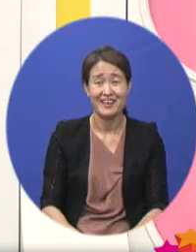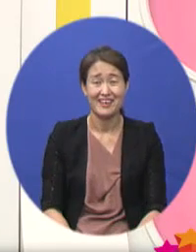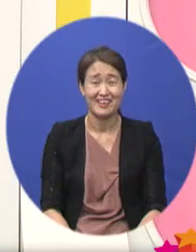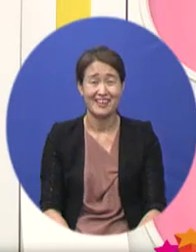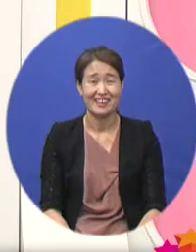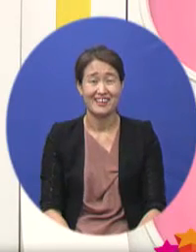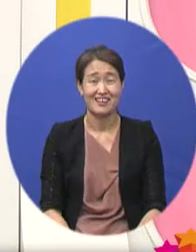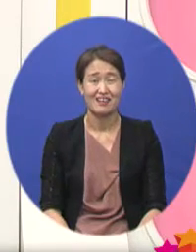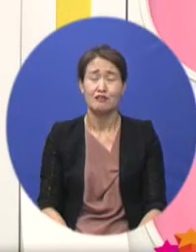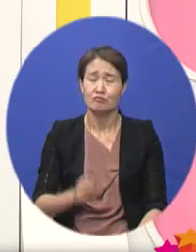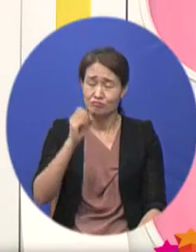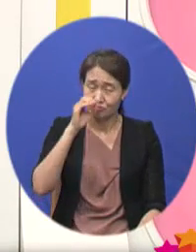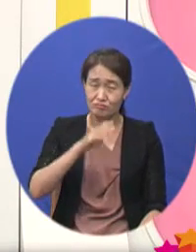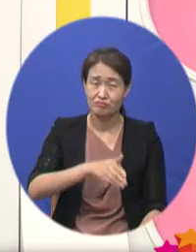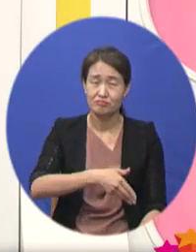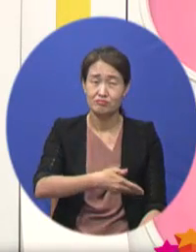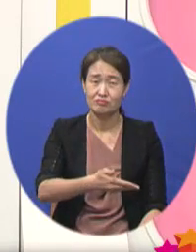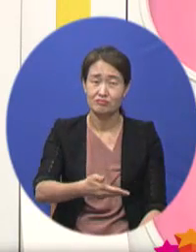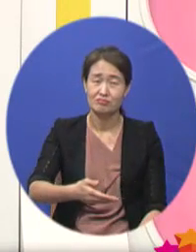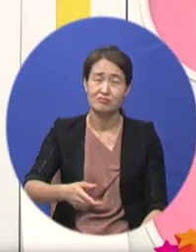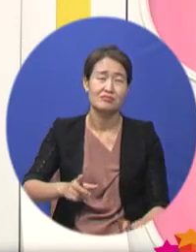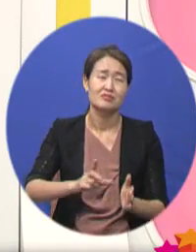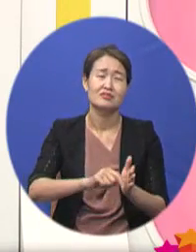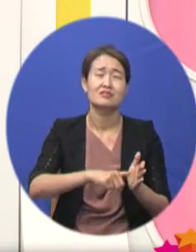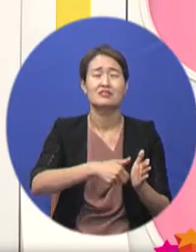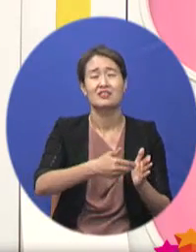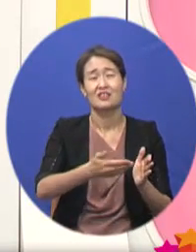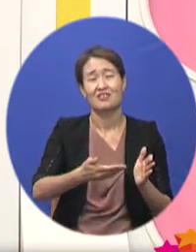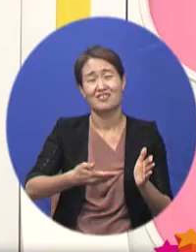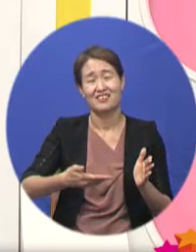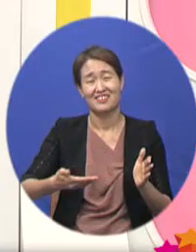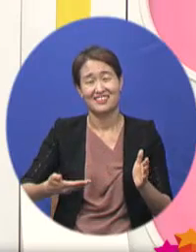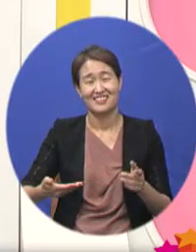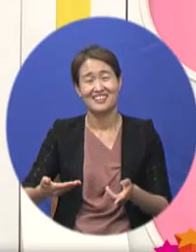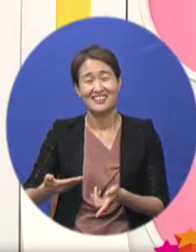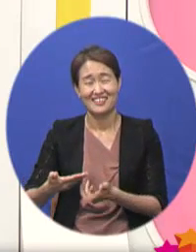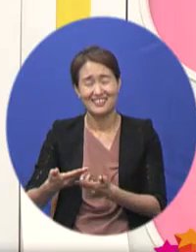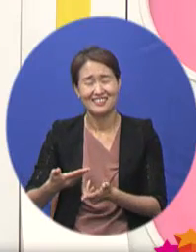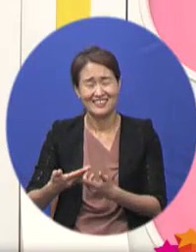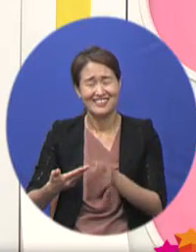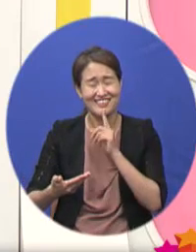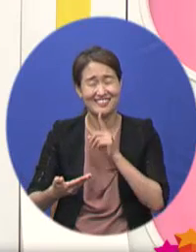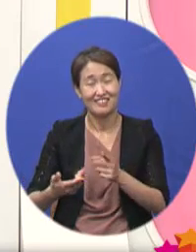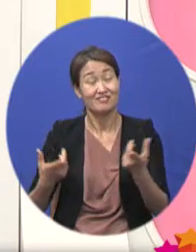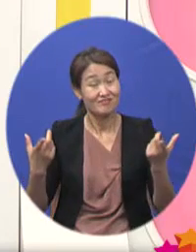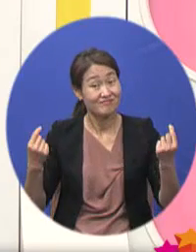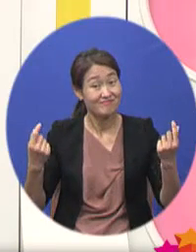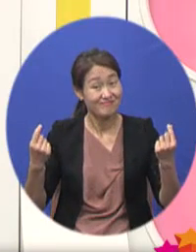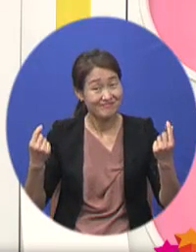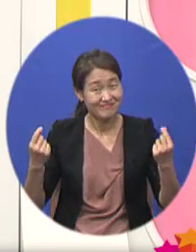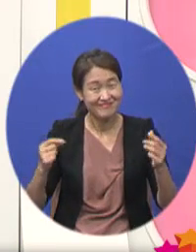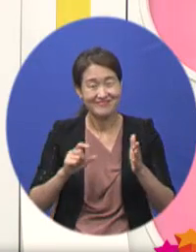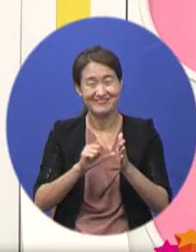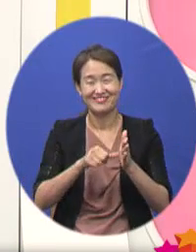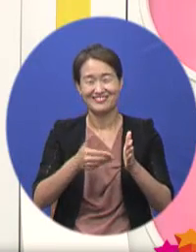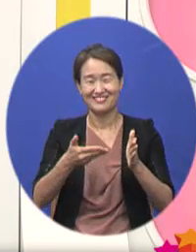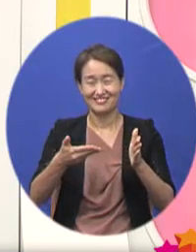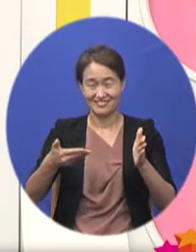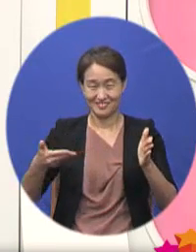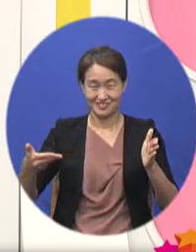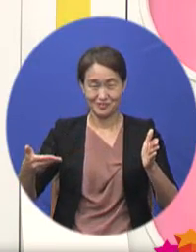하... 흘러만 가지. 세월이 뒤도 안 돌아보고 그렇게 흘러만 가는지 참. 그죠? 그러니까 세월이. 네,